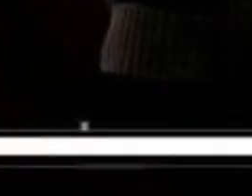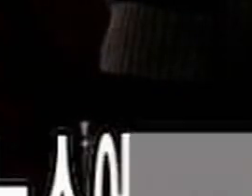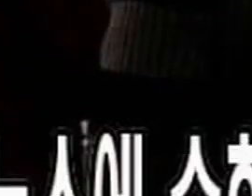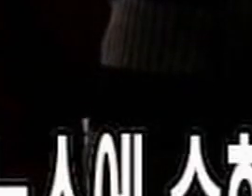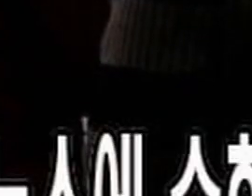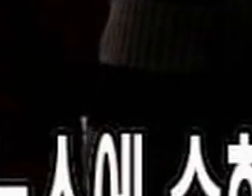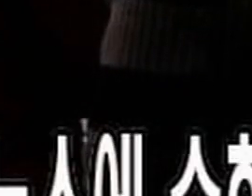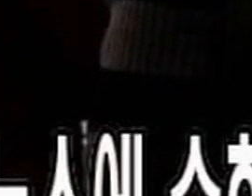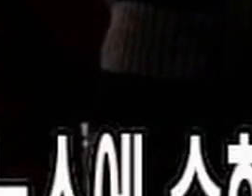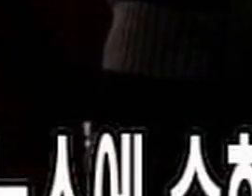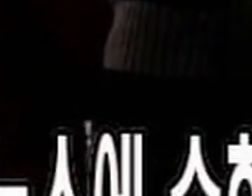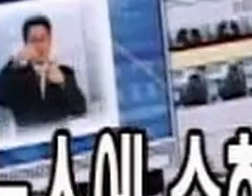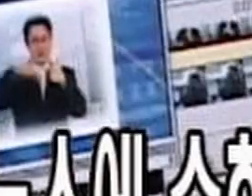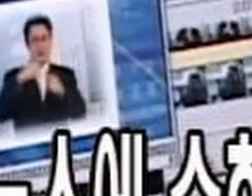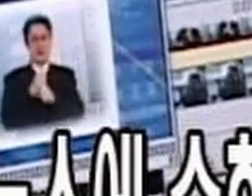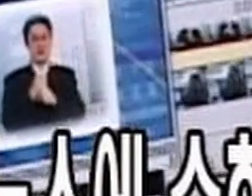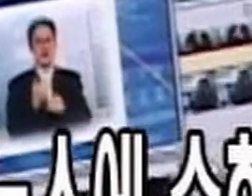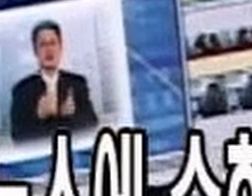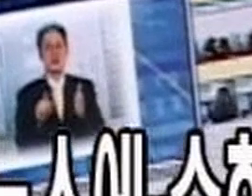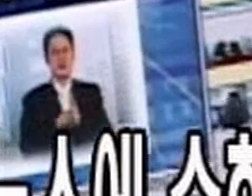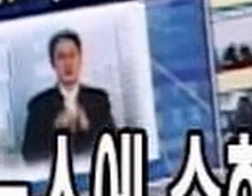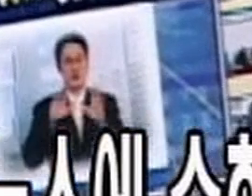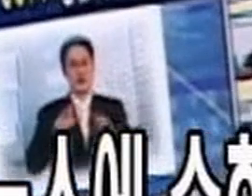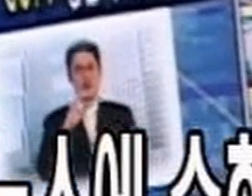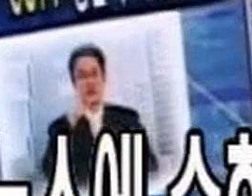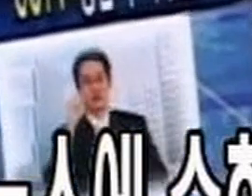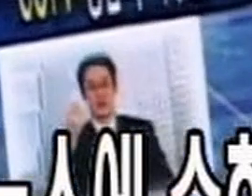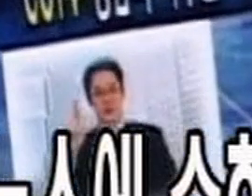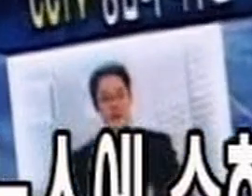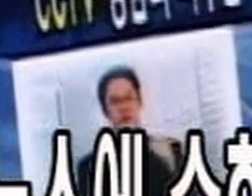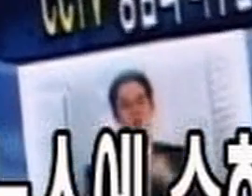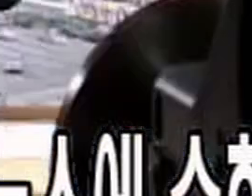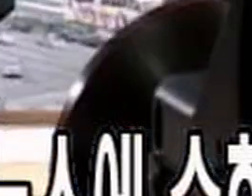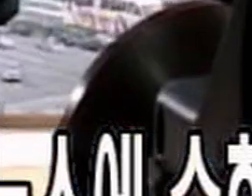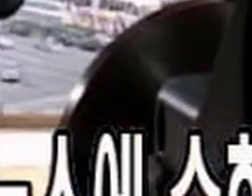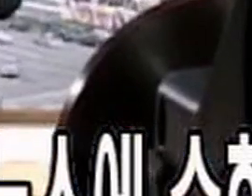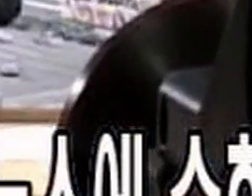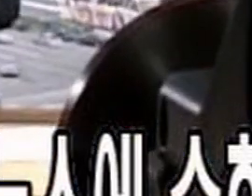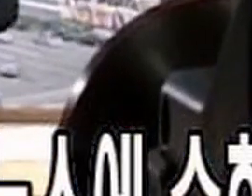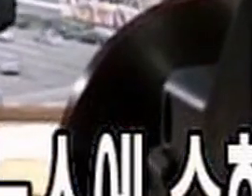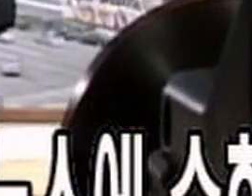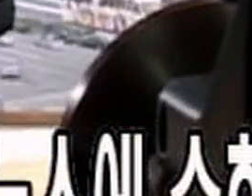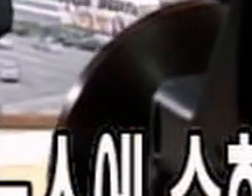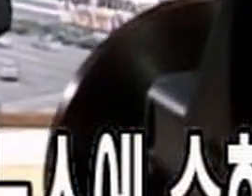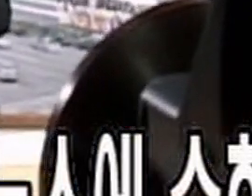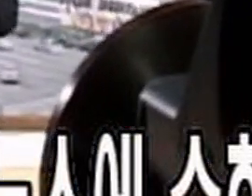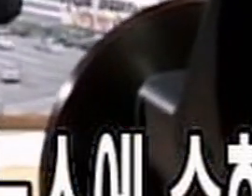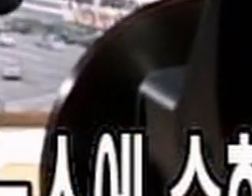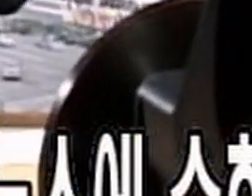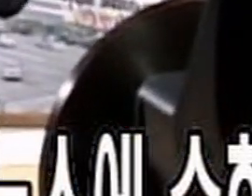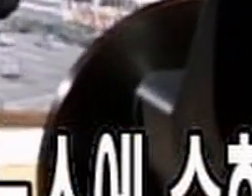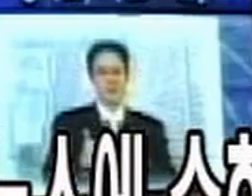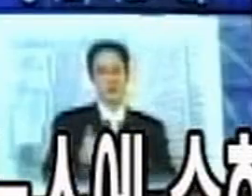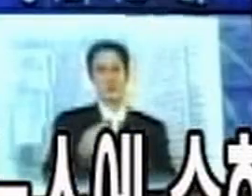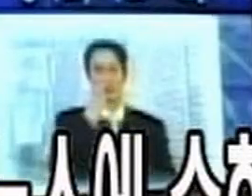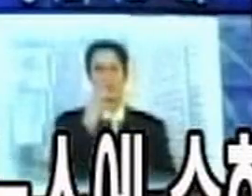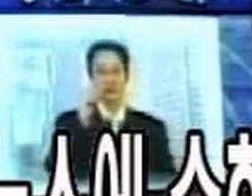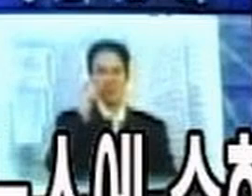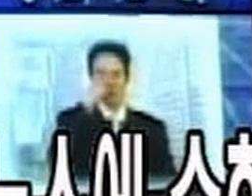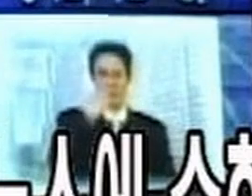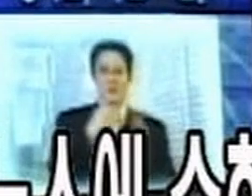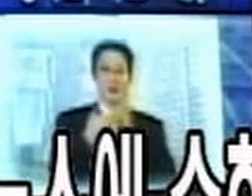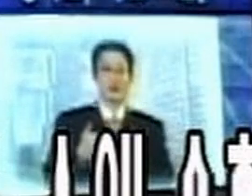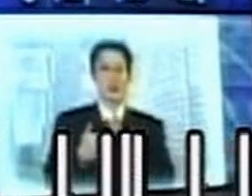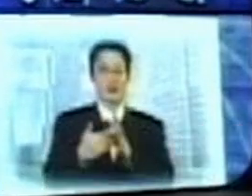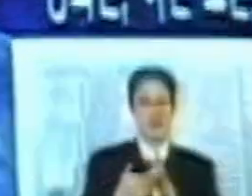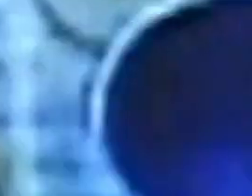강남구가 지자체에서 최초로 구정뉴스 수화 방송을 돌입했습니다. 단 한 명의 주민이라도 구정 소식에 소외돼서는 안 된다는